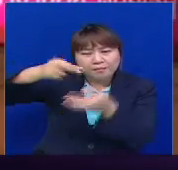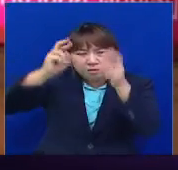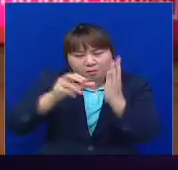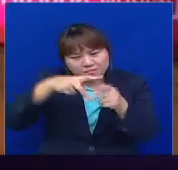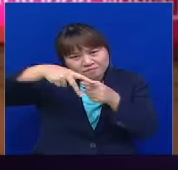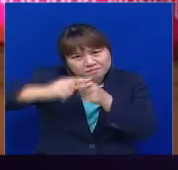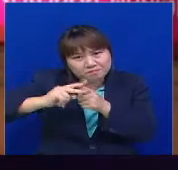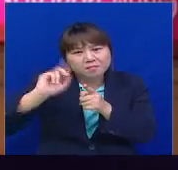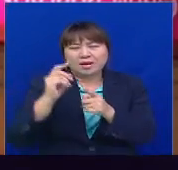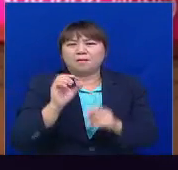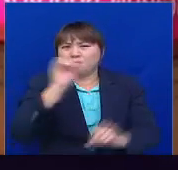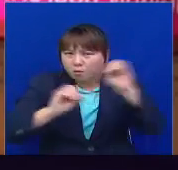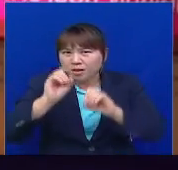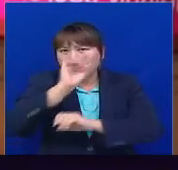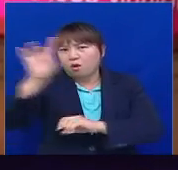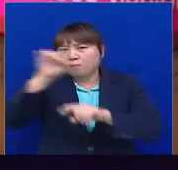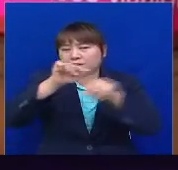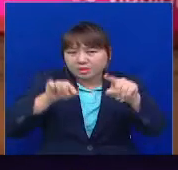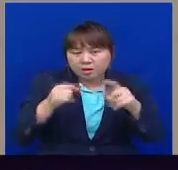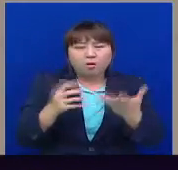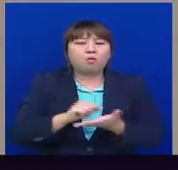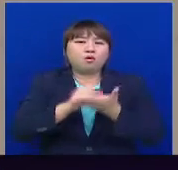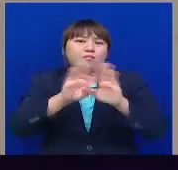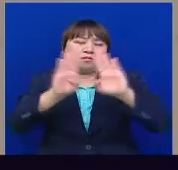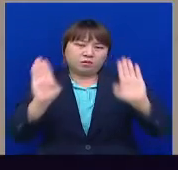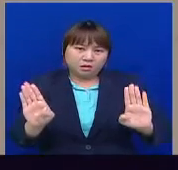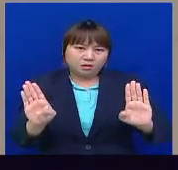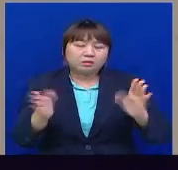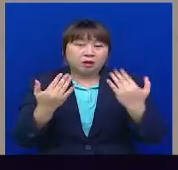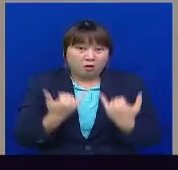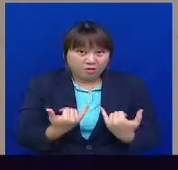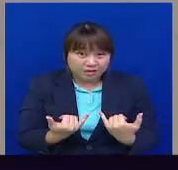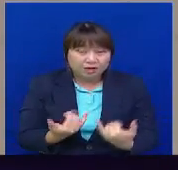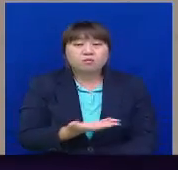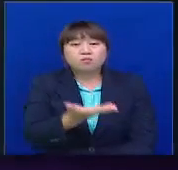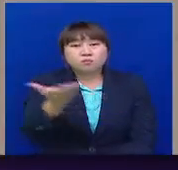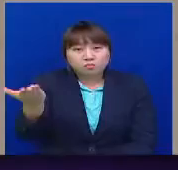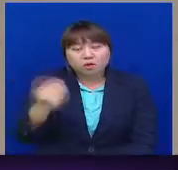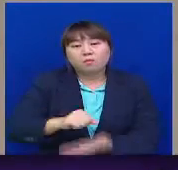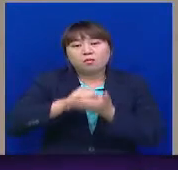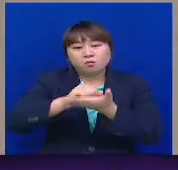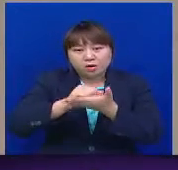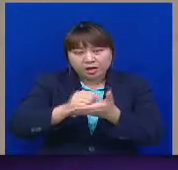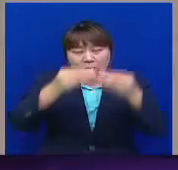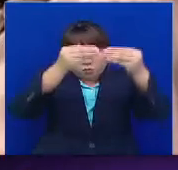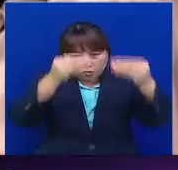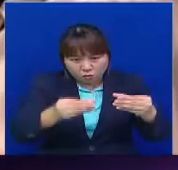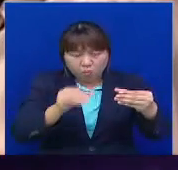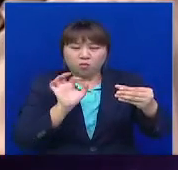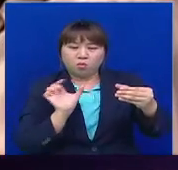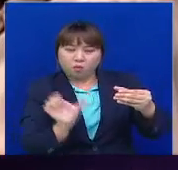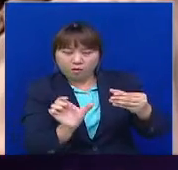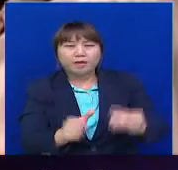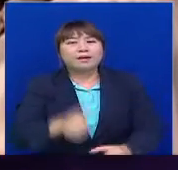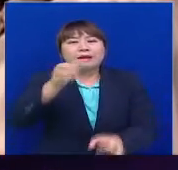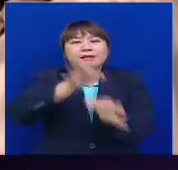ปลอดภัย 100% ก่อนเปิดให้บริการซึ่งในระหว่างนี้ลูกค้าก็สามารถใช้บริการตู้ ATM ได้ทุกธนาค